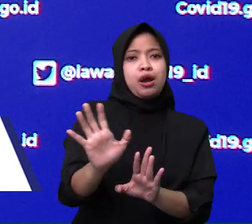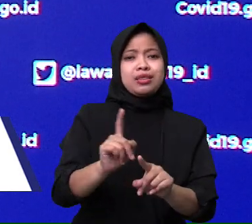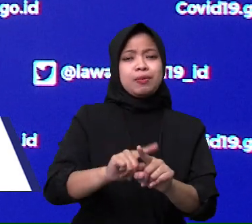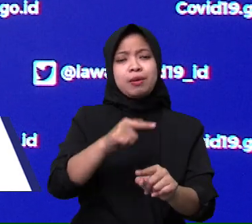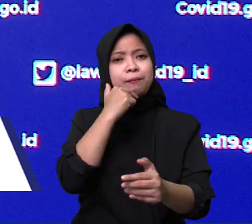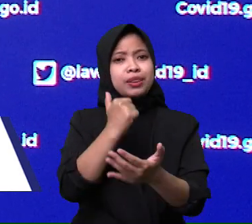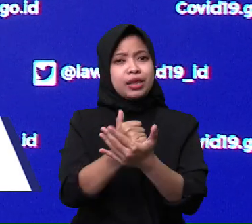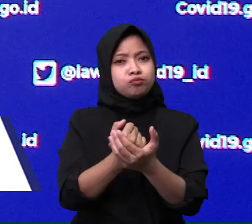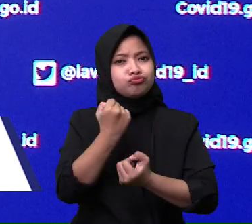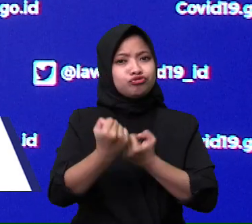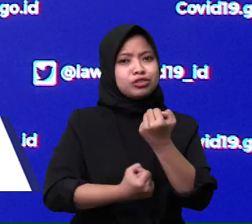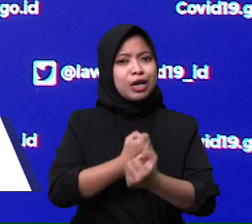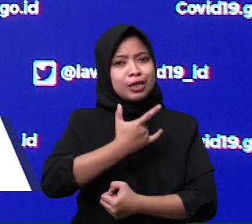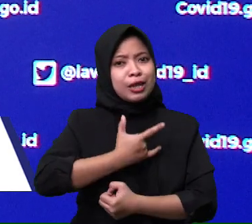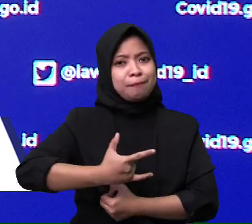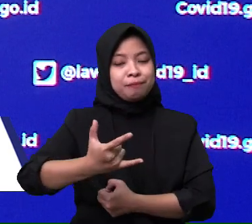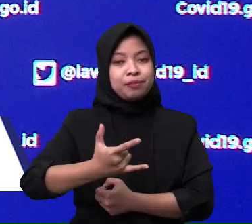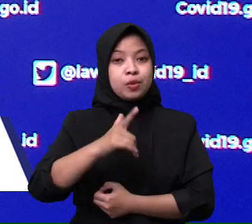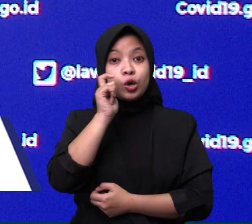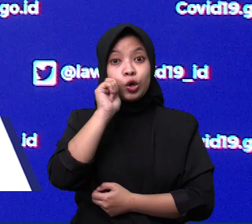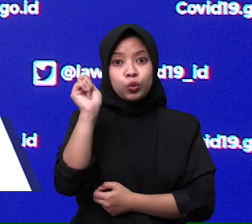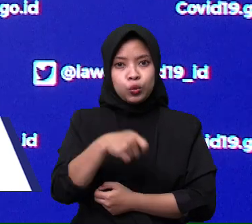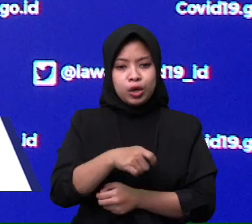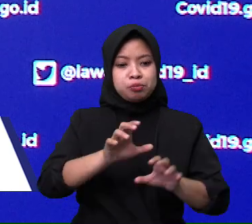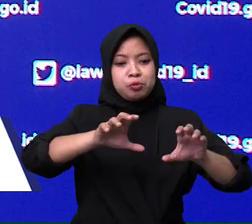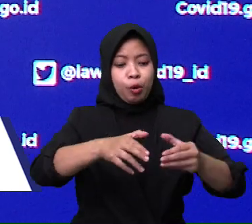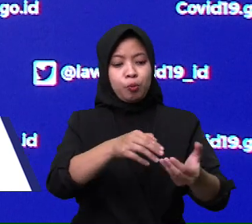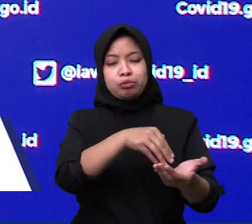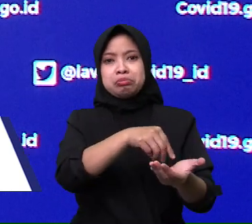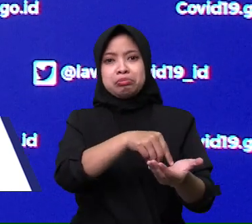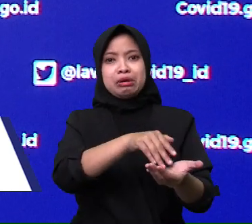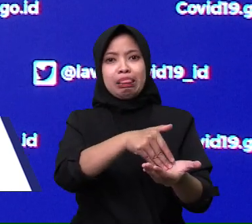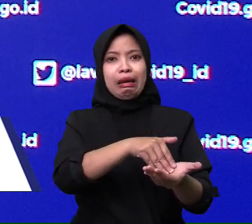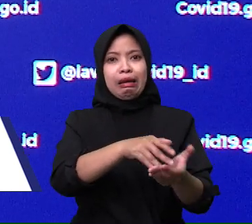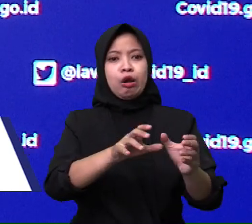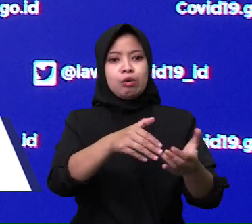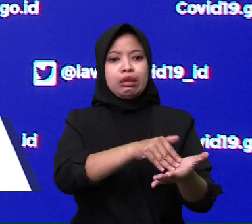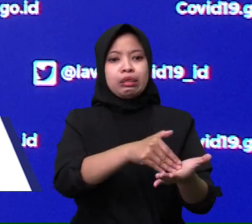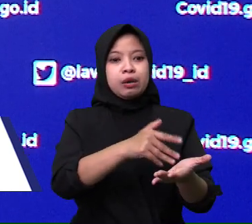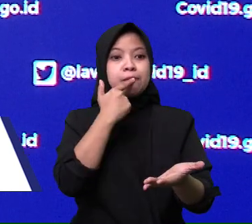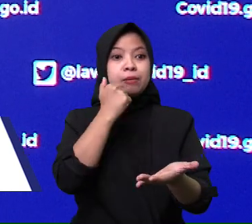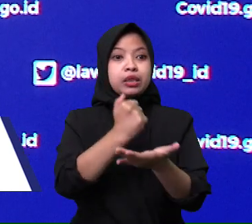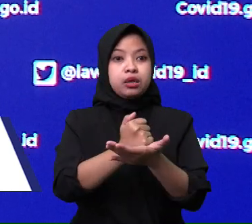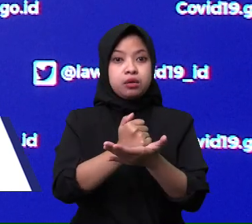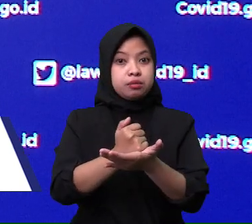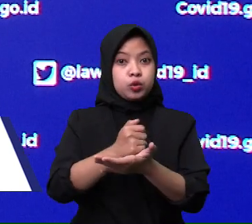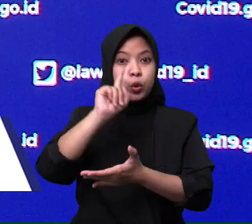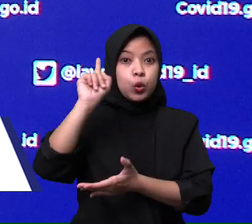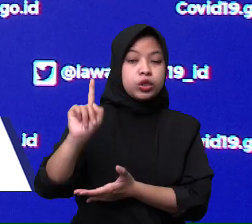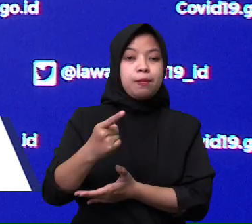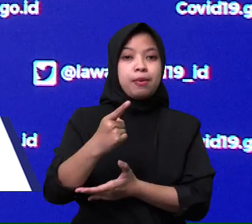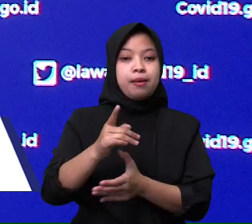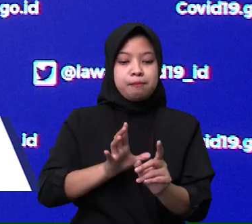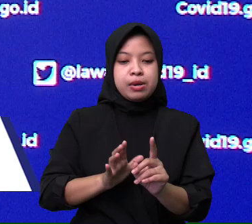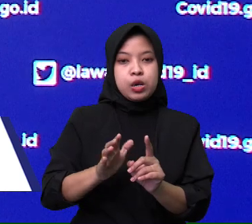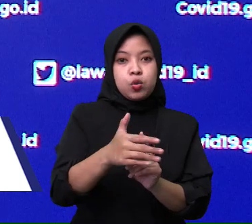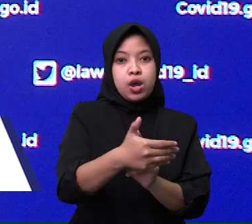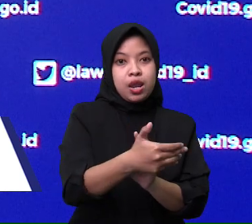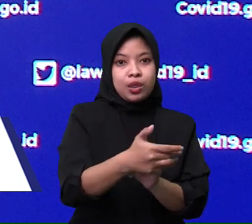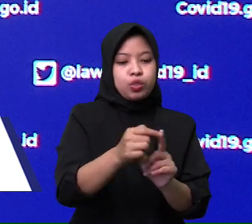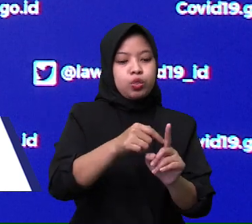untuk terus dikejar. Lansia sebagai kelompok rentan, penting untuk menjadi prioritas utama perlindungan dengan